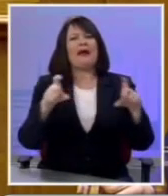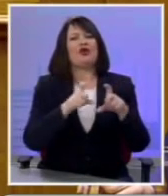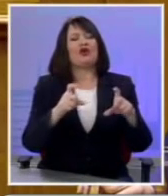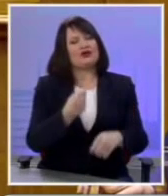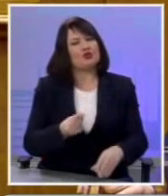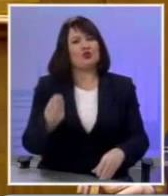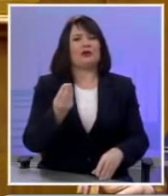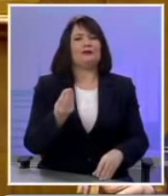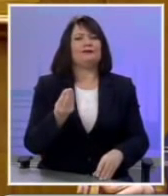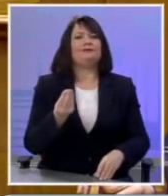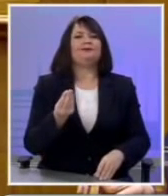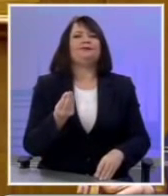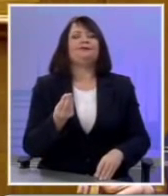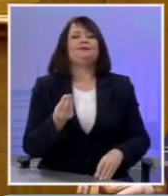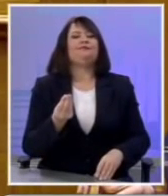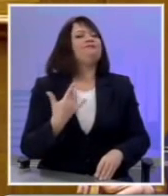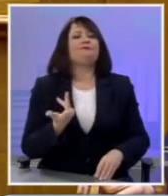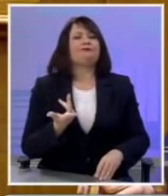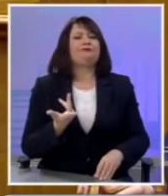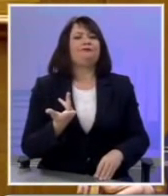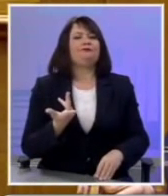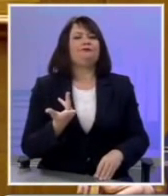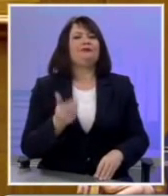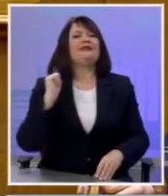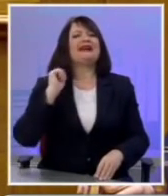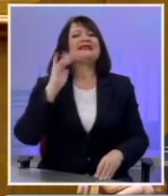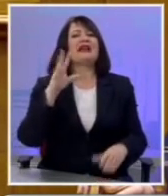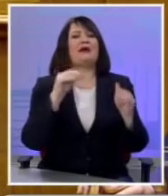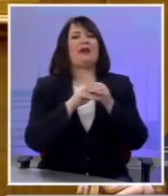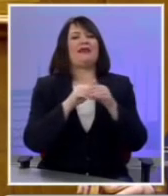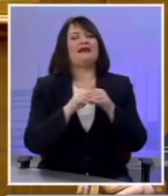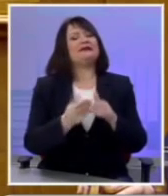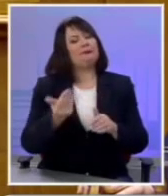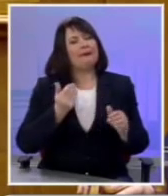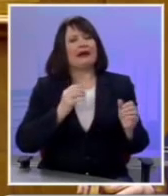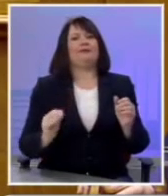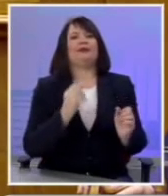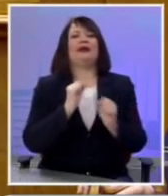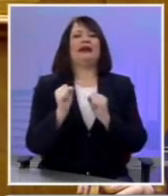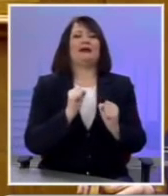τραπεζών, ήταν στην κατοχή ξένων επενδυτών, πριν την κρίση.